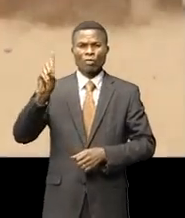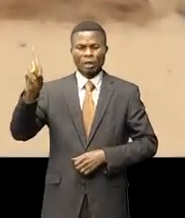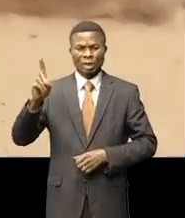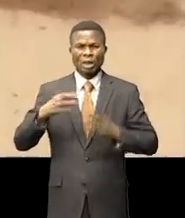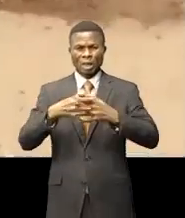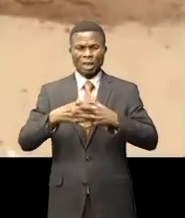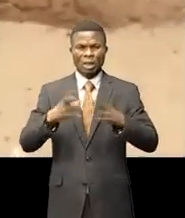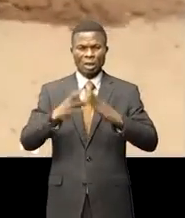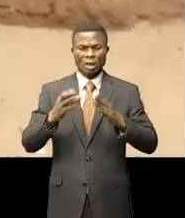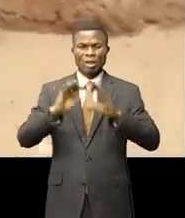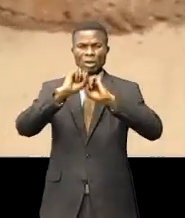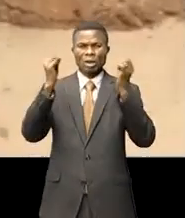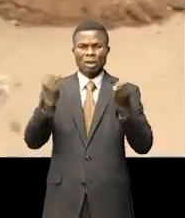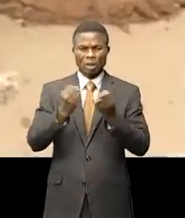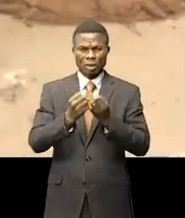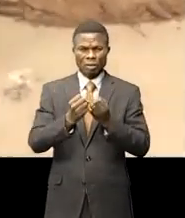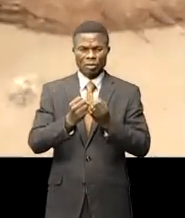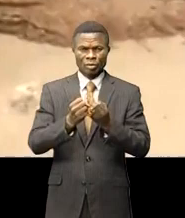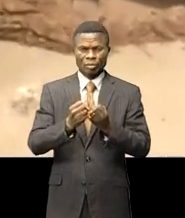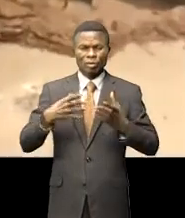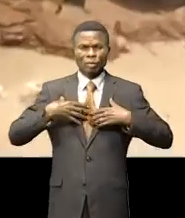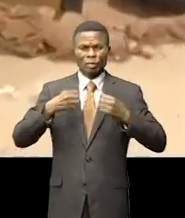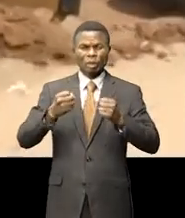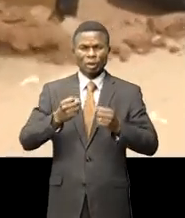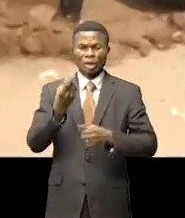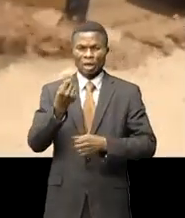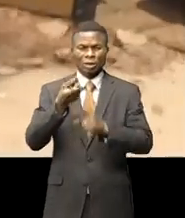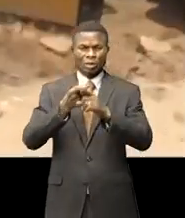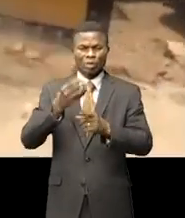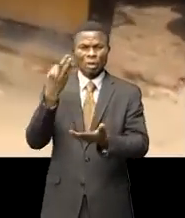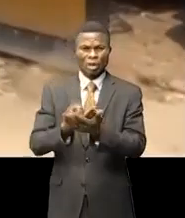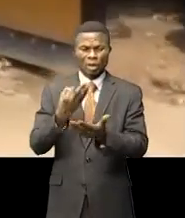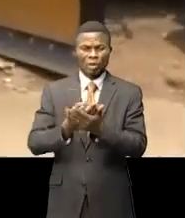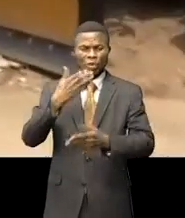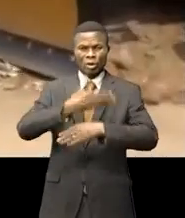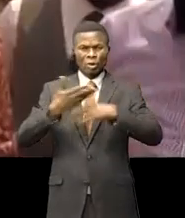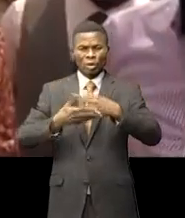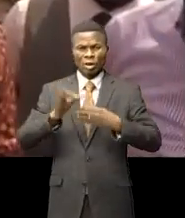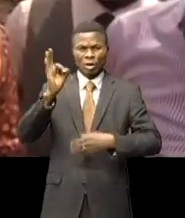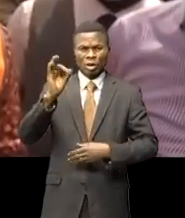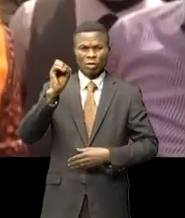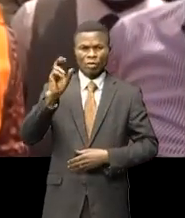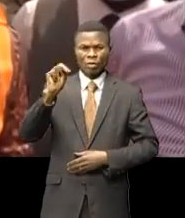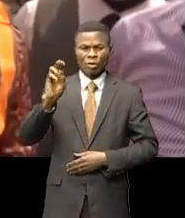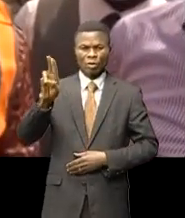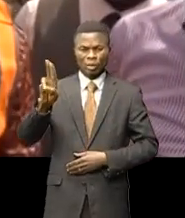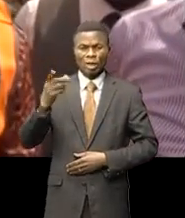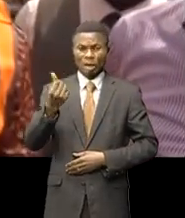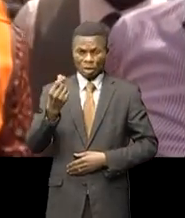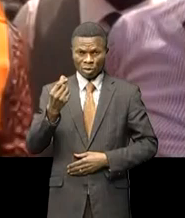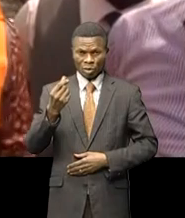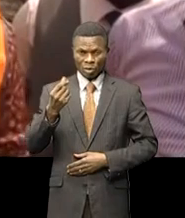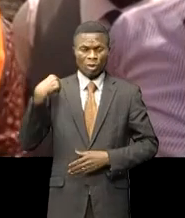partenariat avec l'entreprise Paradigma grâce au financement du fonds d'investissement du gouvernement central. L'argent que